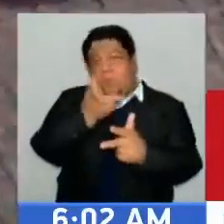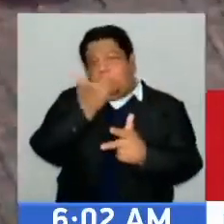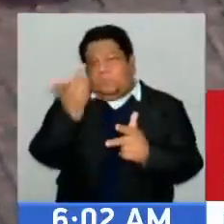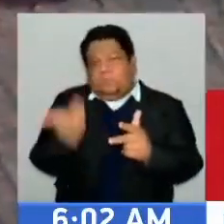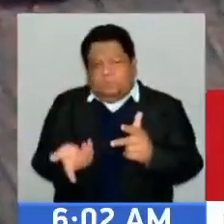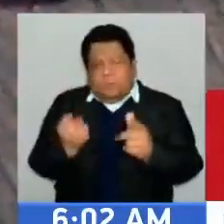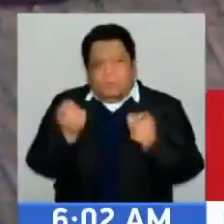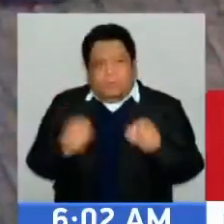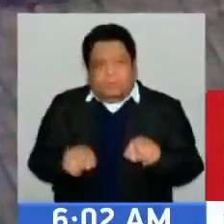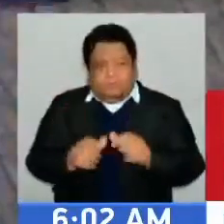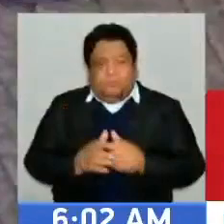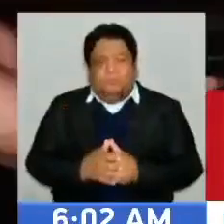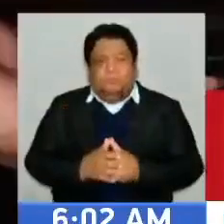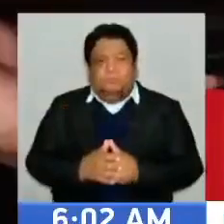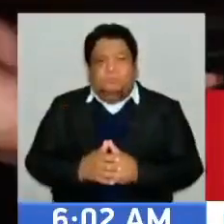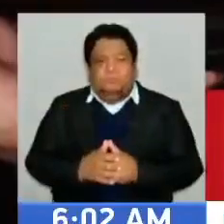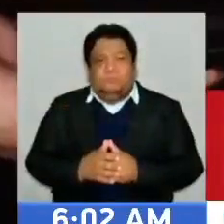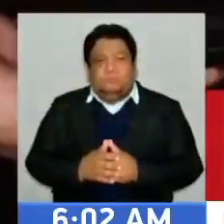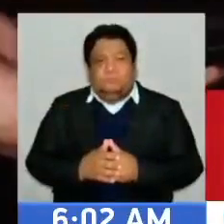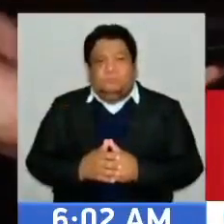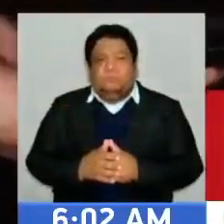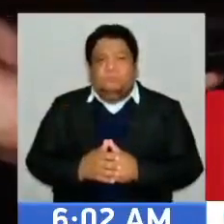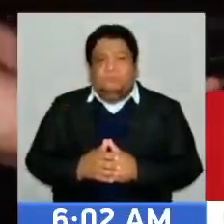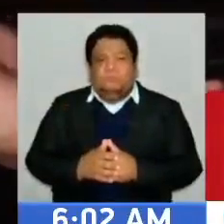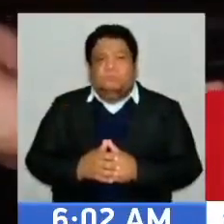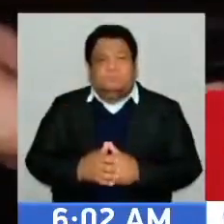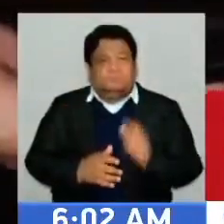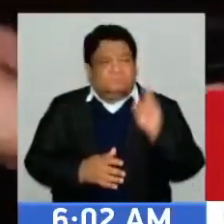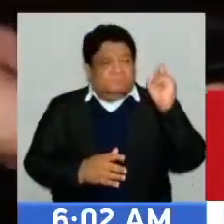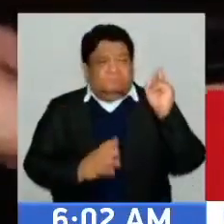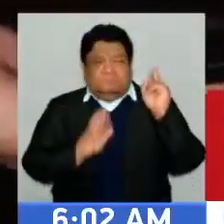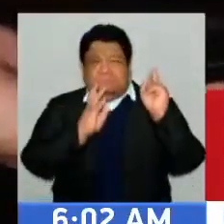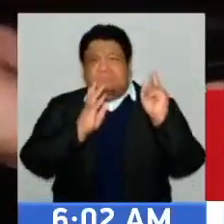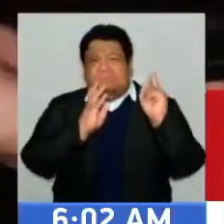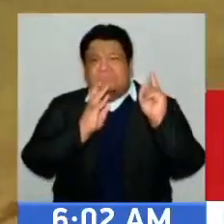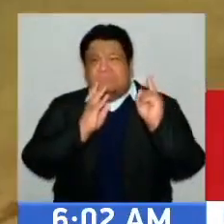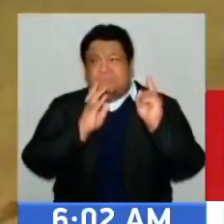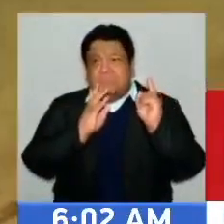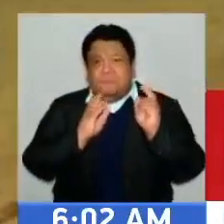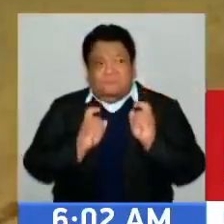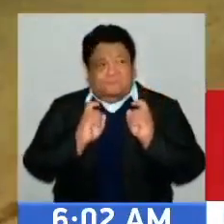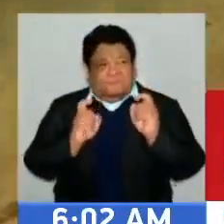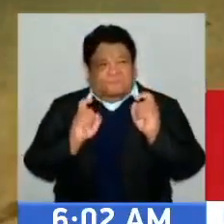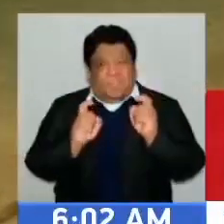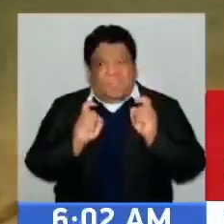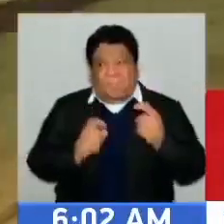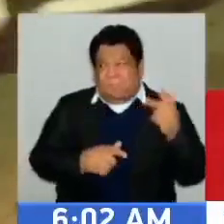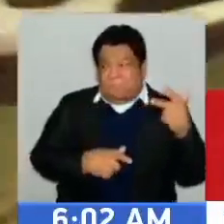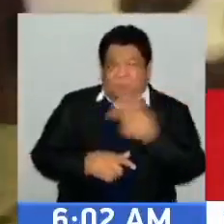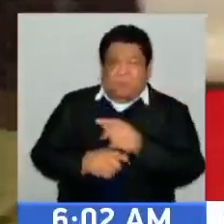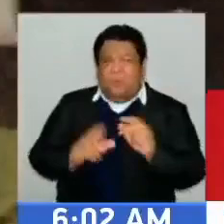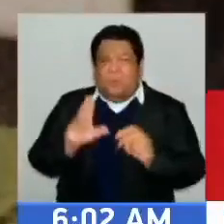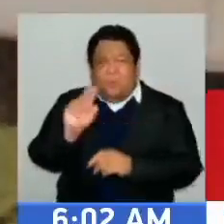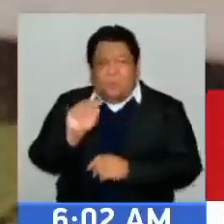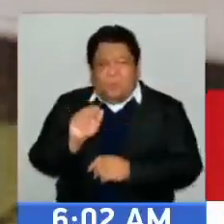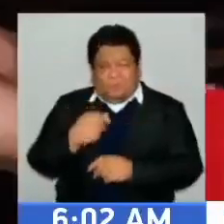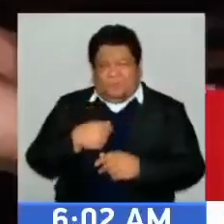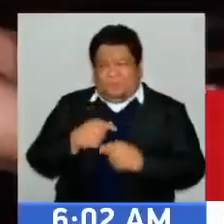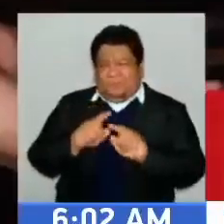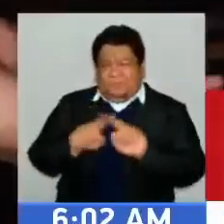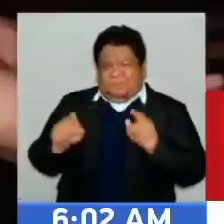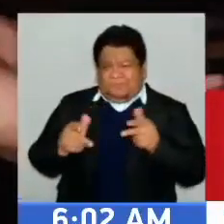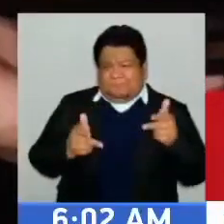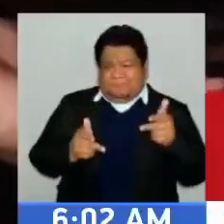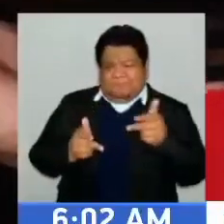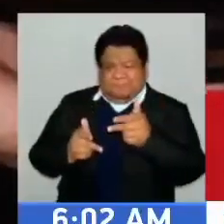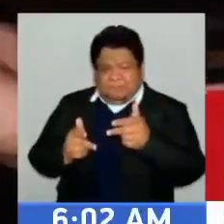mabilis ang pagtakbo namin. Malayo rin kami doon sa kanya. No? Kasi nasa box na rin po ako. Kaya dapat ako yung